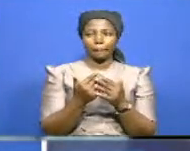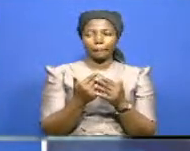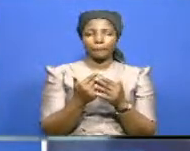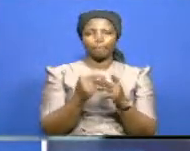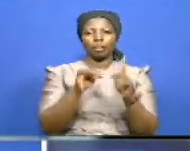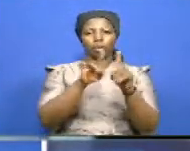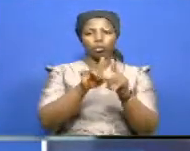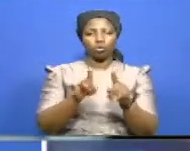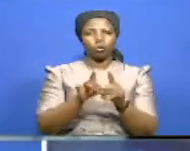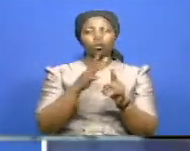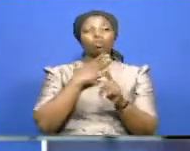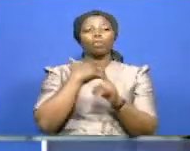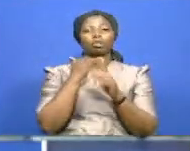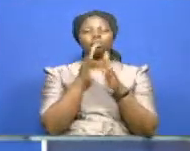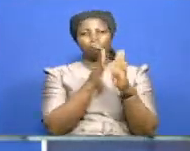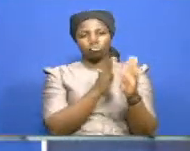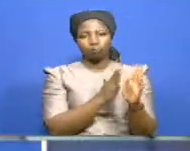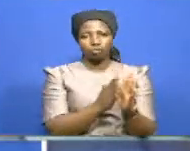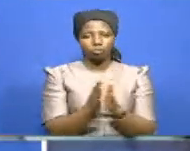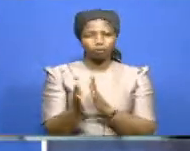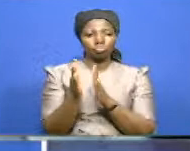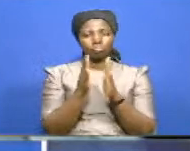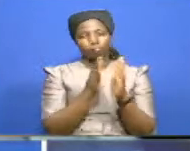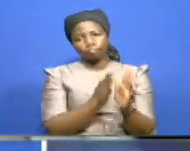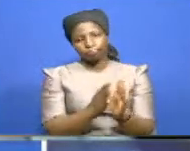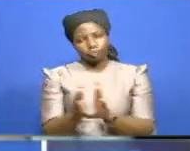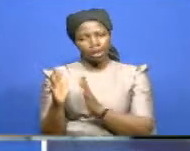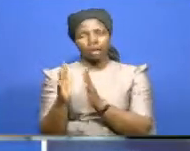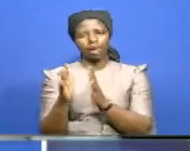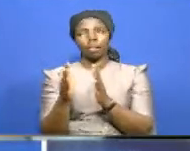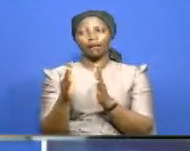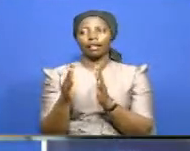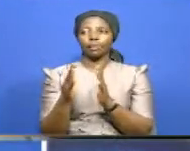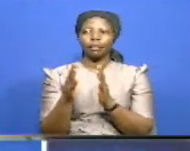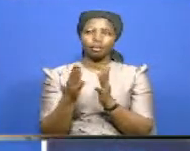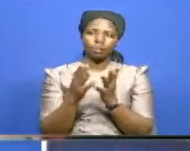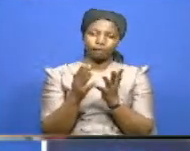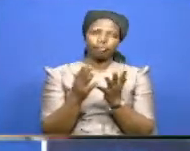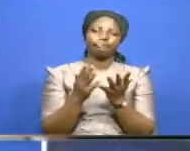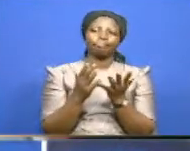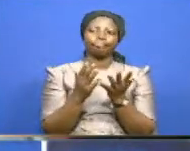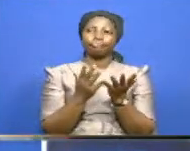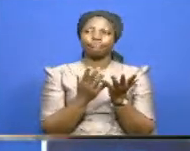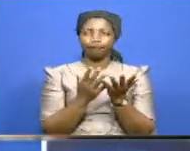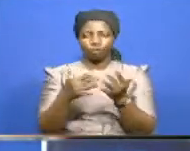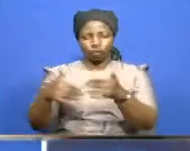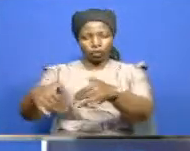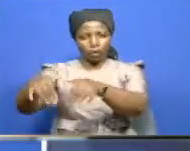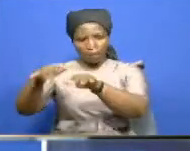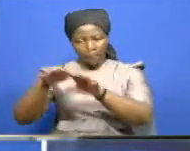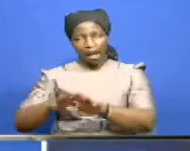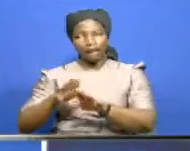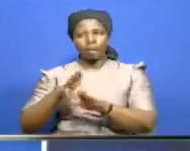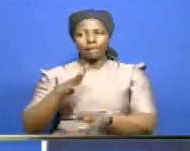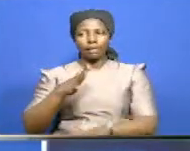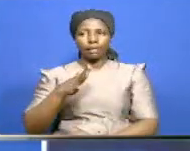tunataka kupanga mipango ya kumpeleka mzee mahali pema peponi.